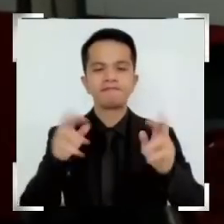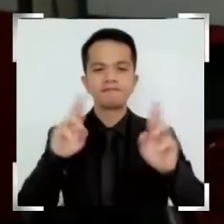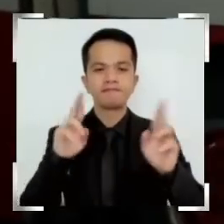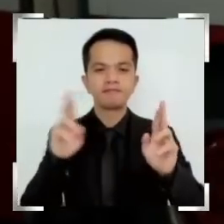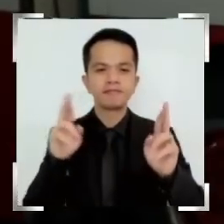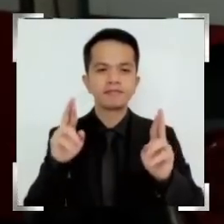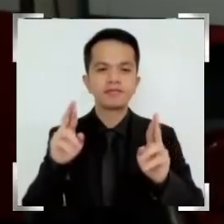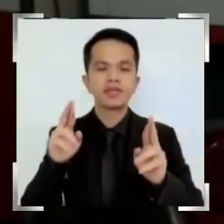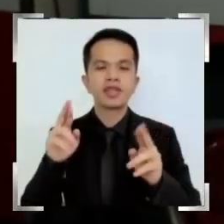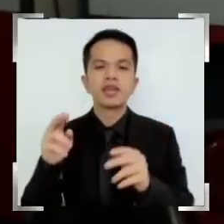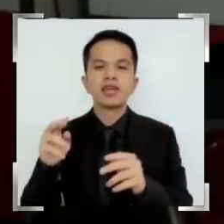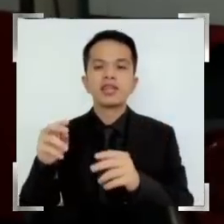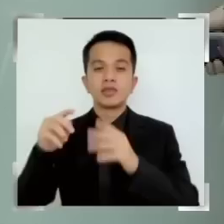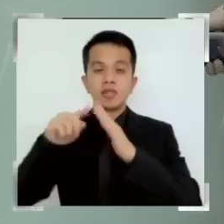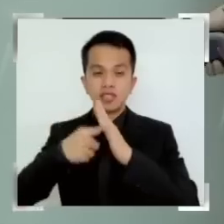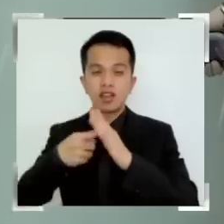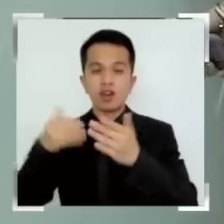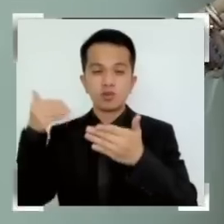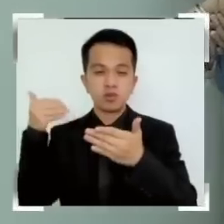of Responsibility.